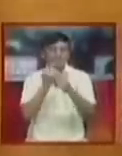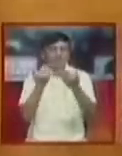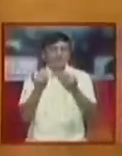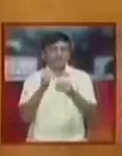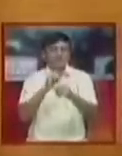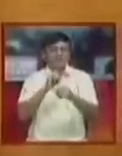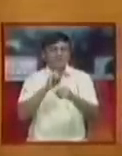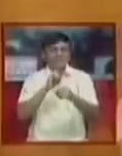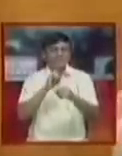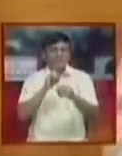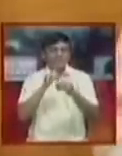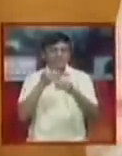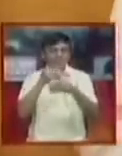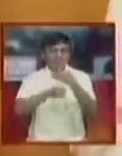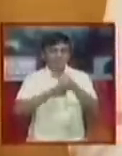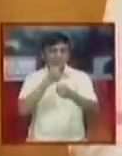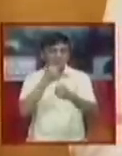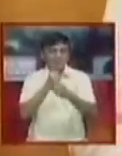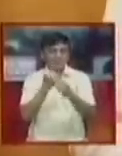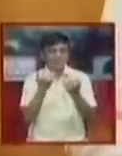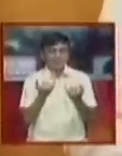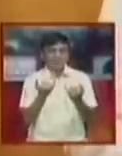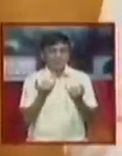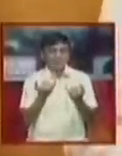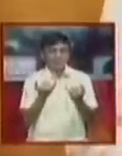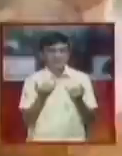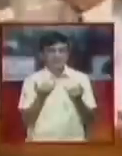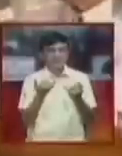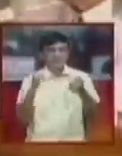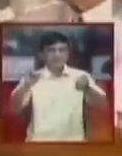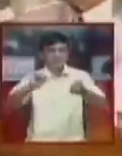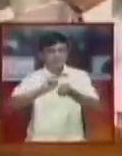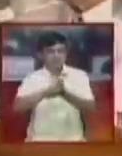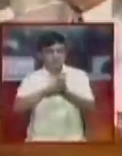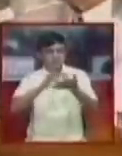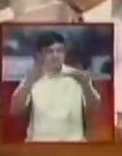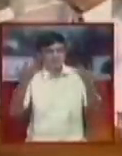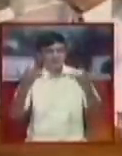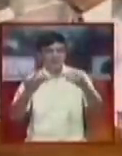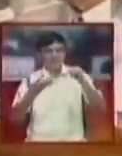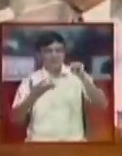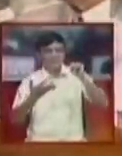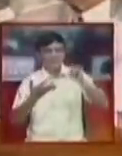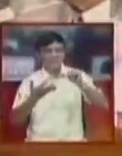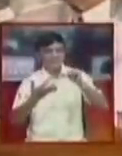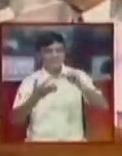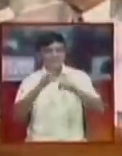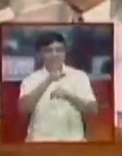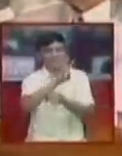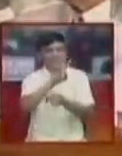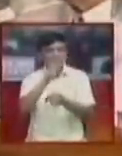Luistro. Bago matapos ang susunod na taon, ubos na ang minana nating